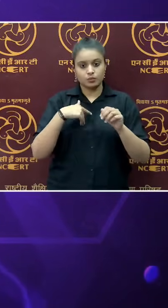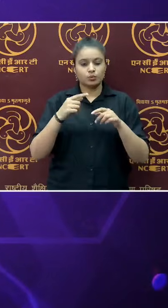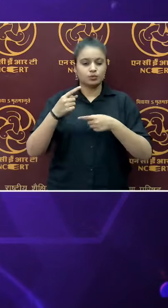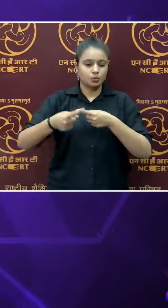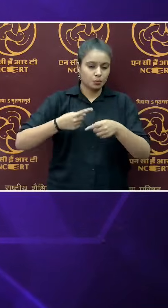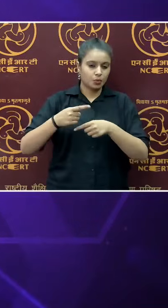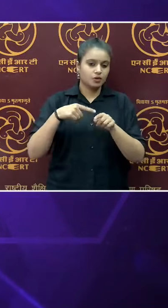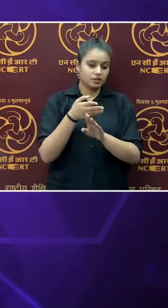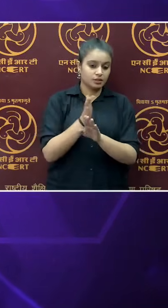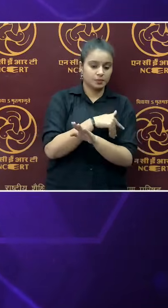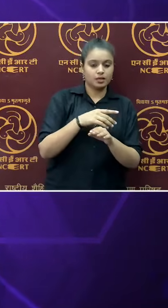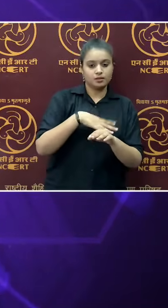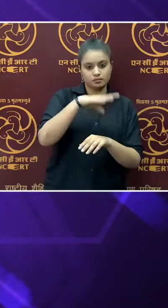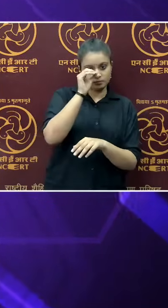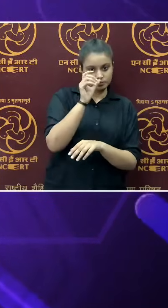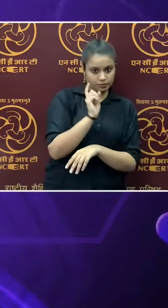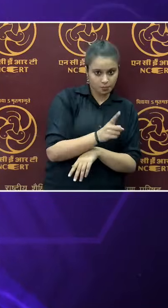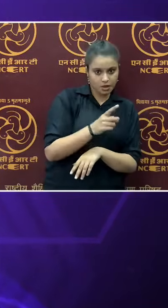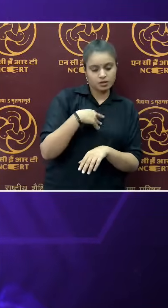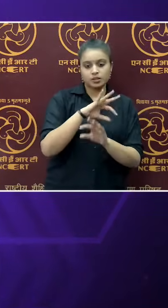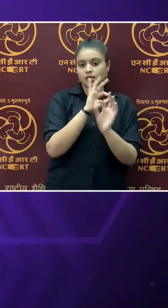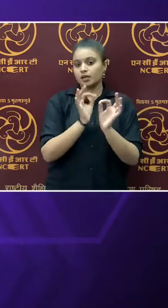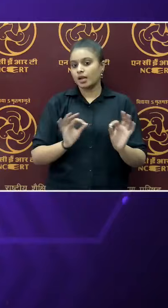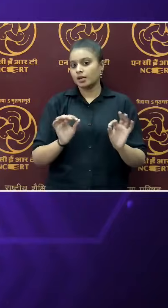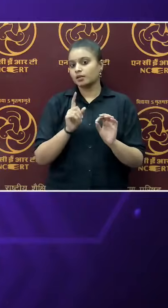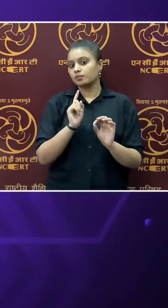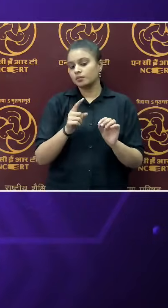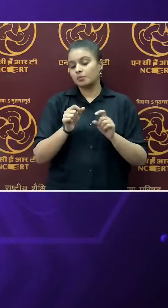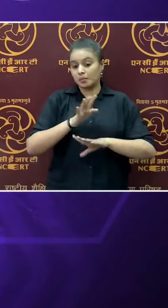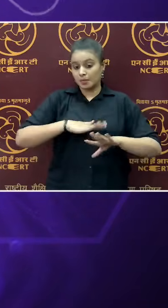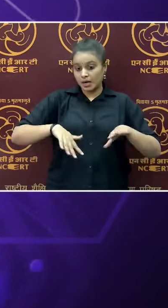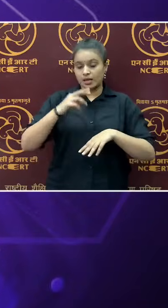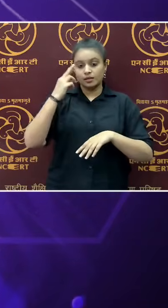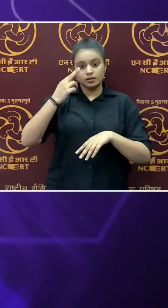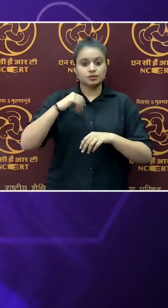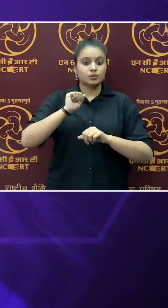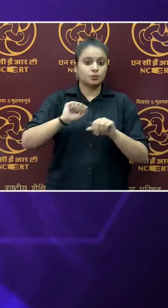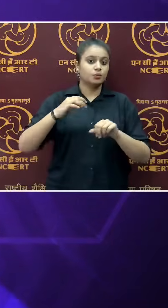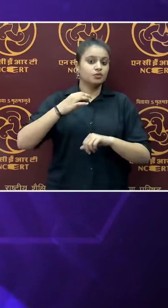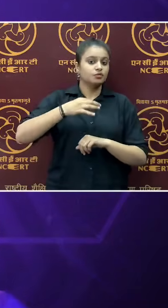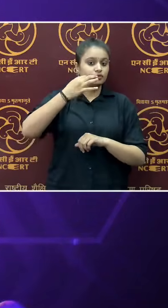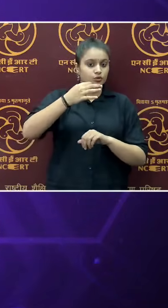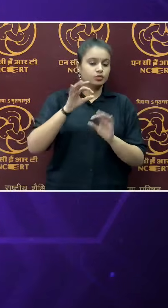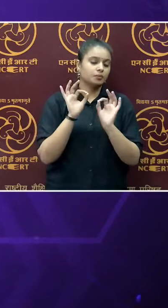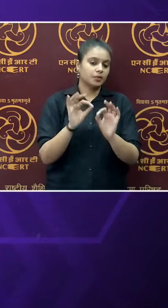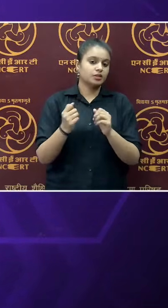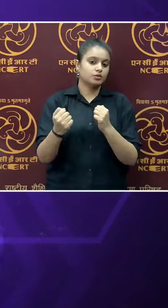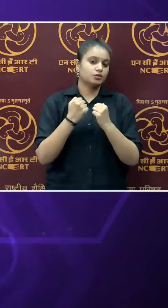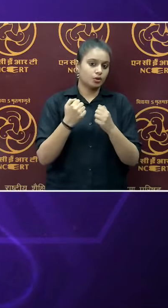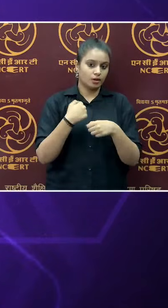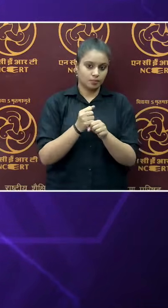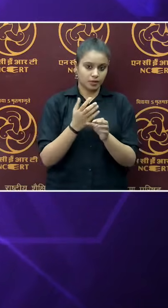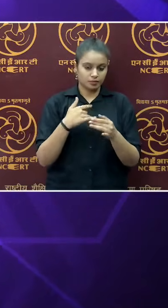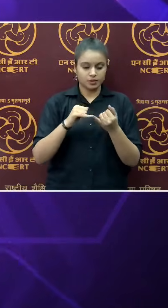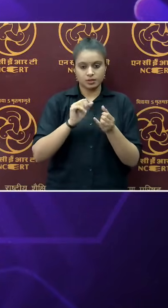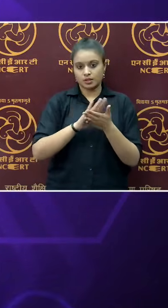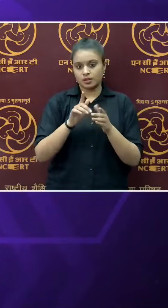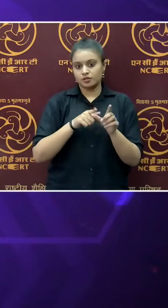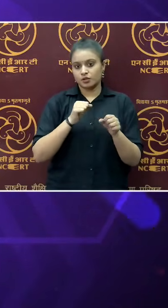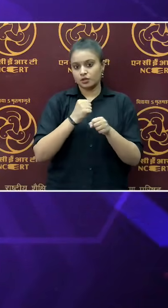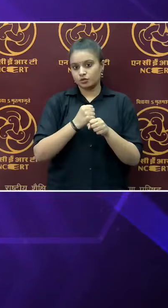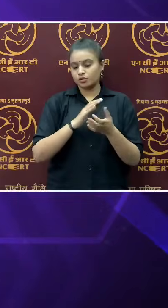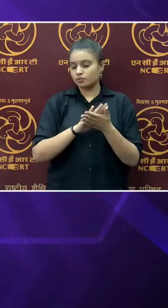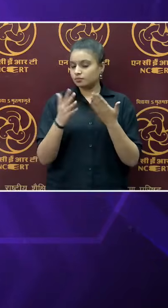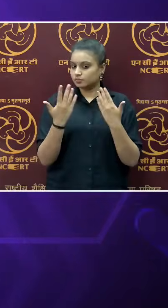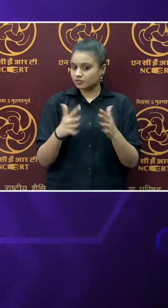पहले ही सचेत हो जाना चाहिए और तैयारी करनी चाहिए ताकि हम अपने भविष्य को और मजबूत बना सकें। सहयोग सत्र को यहीं